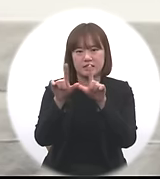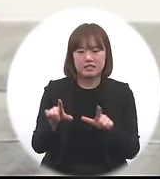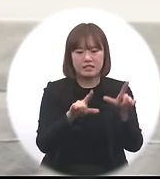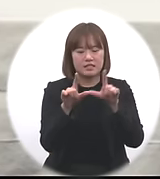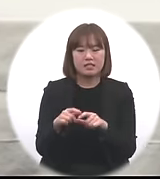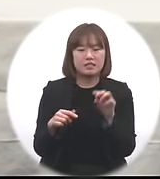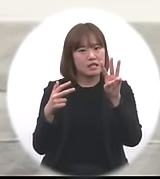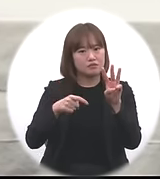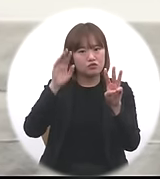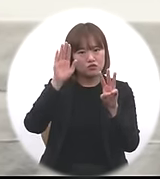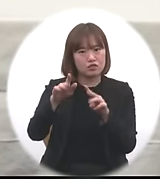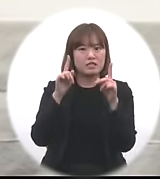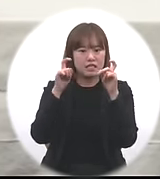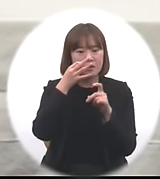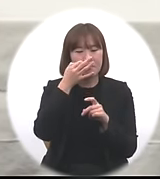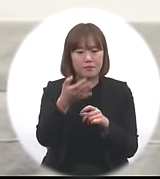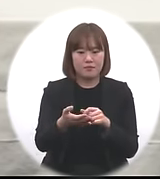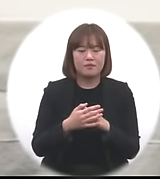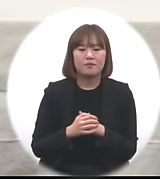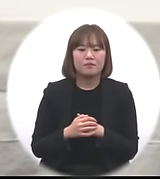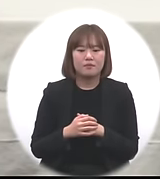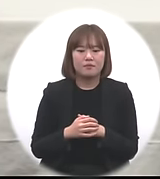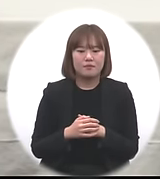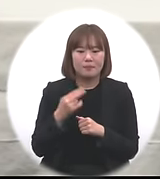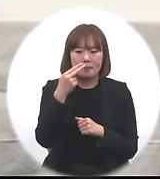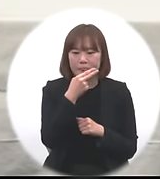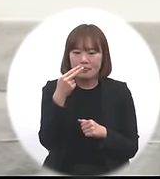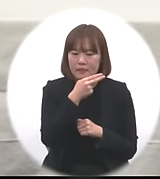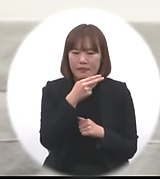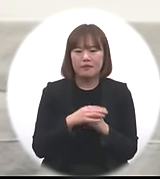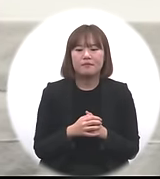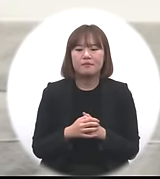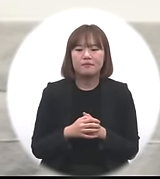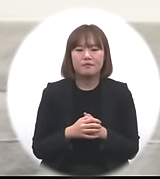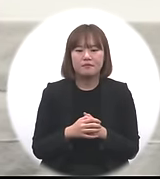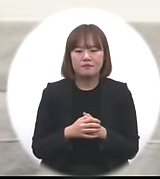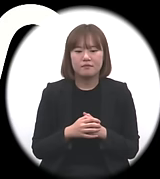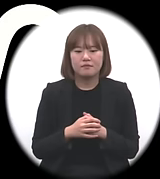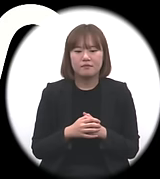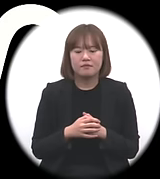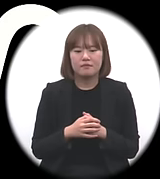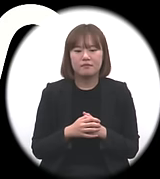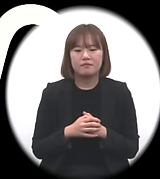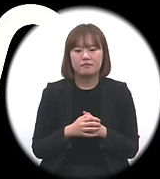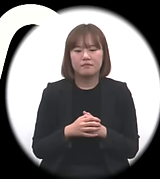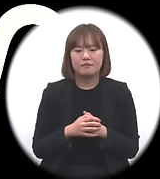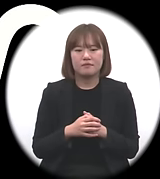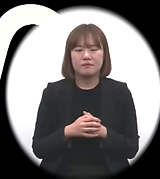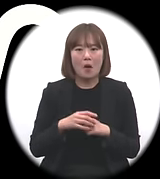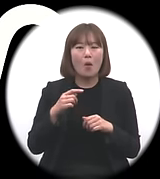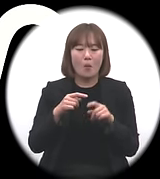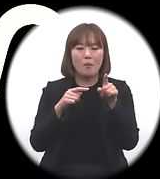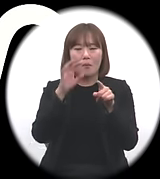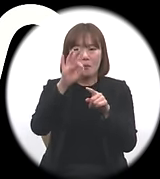가까이 저렇게 사신 거죠. 3주 후에 사진을 한번 보시겠습니다. 본인이 닦아갖고 온 거예요. 제가 뭐라고 그러냐면